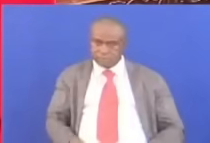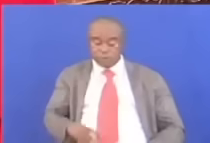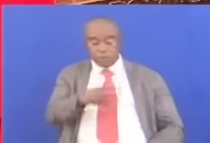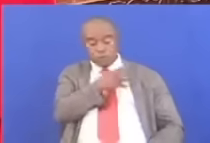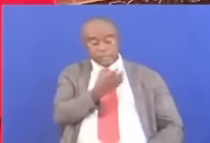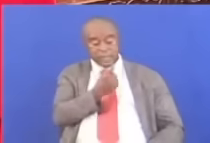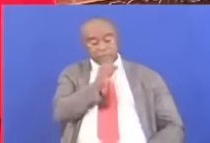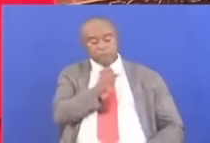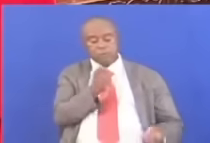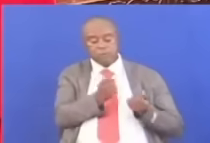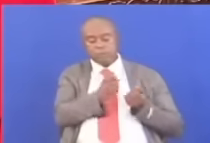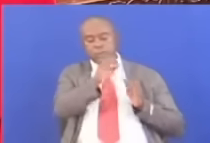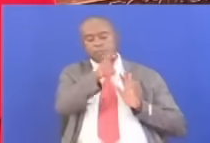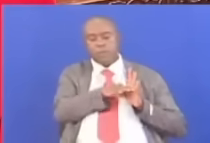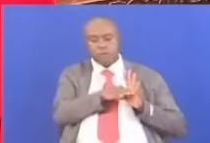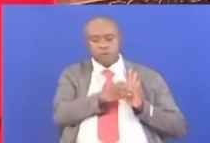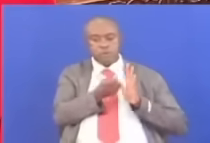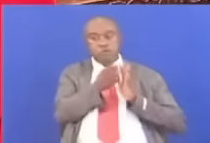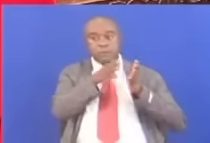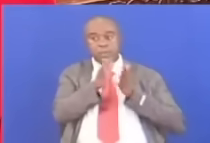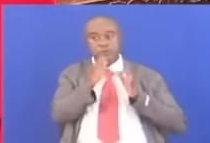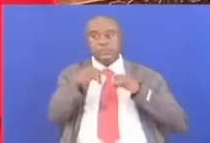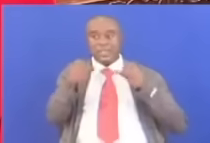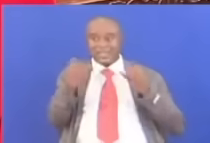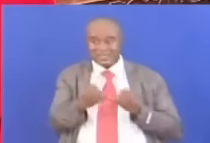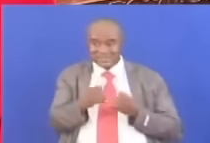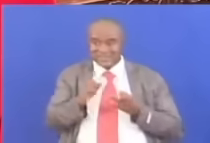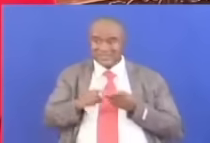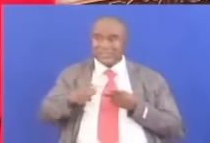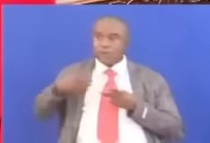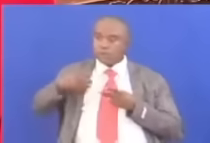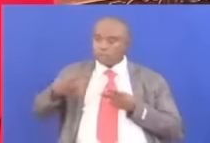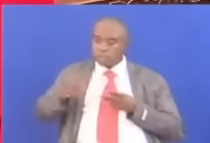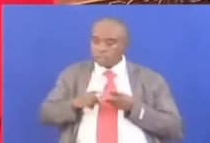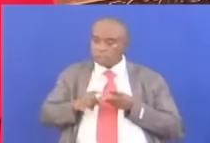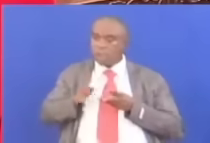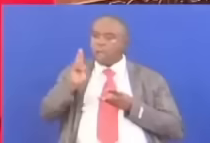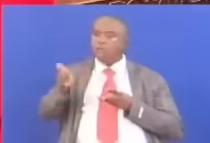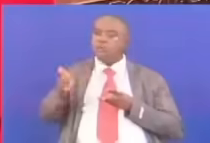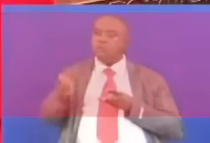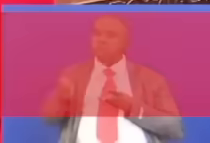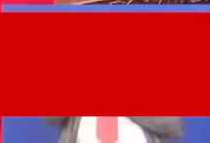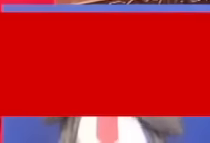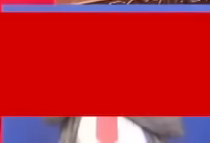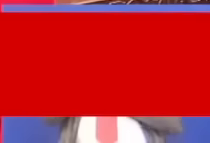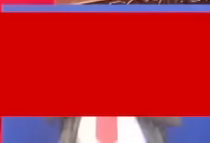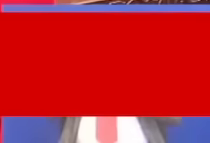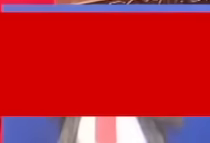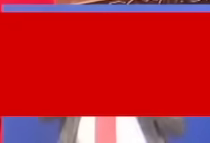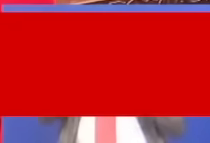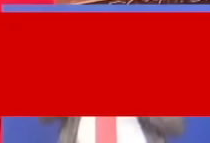sasa ije na mpango izi taas zetu ize wizara iek halau kuwa na ui